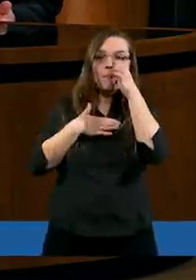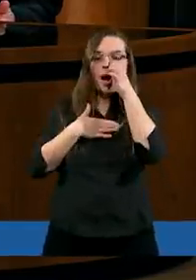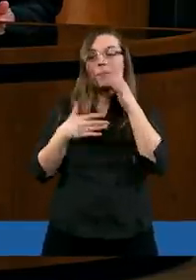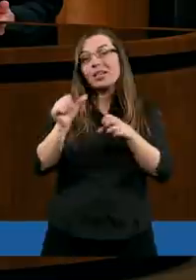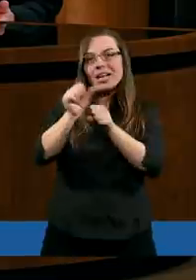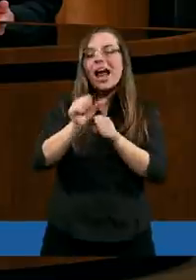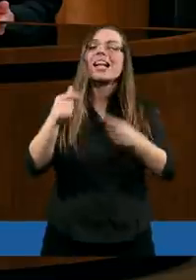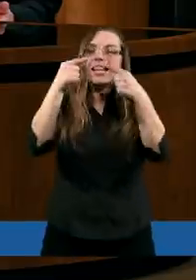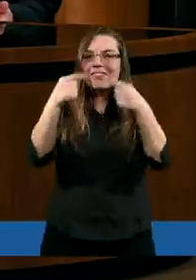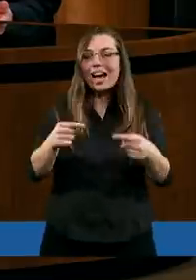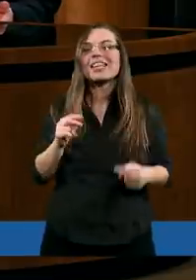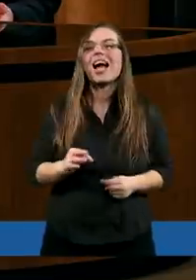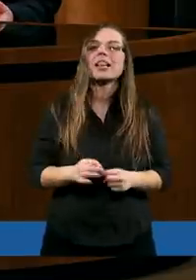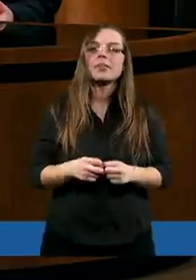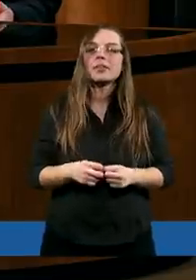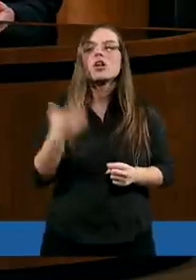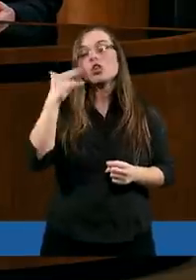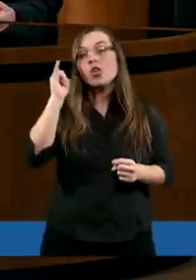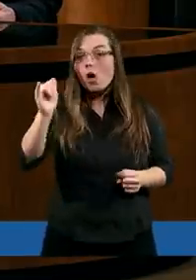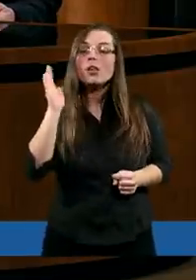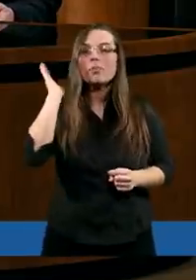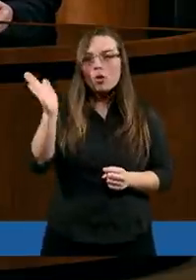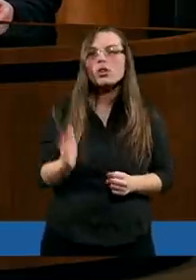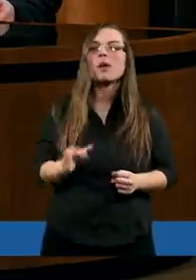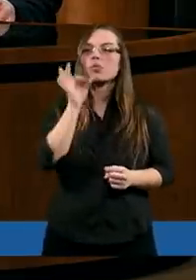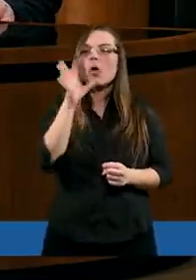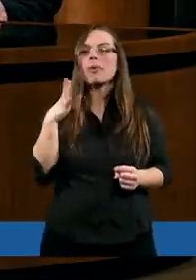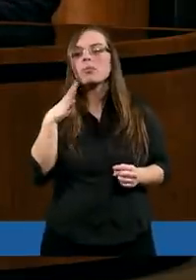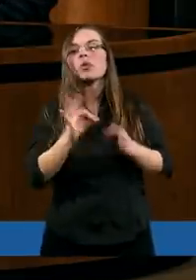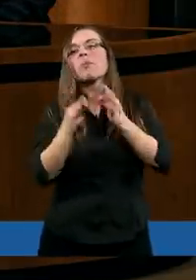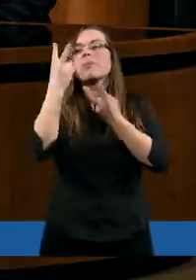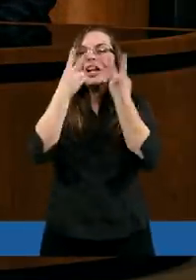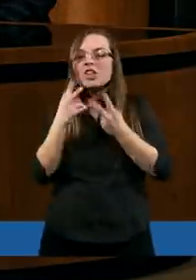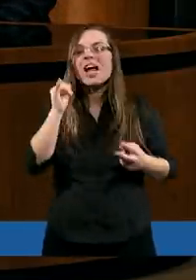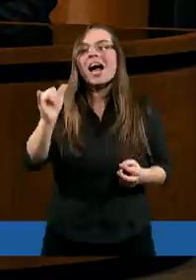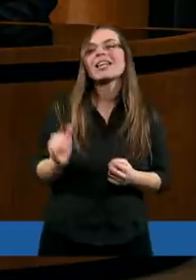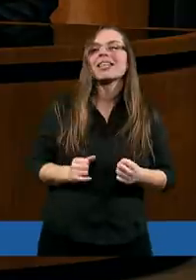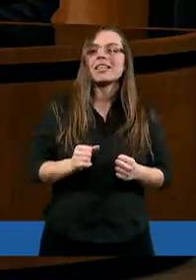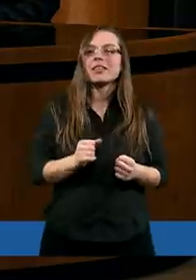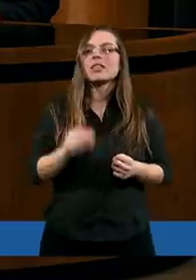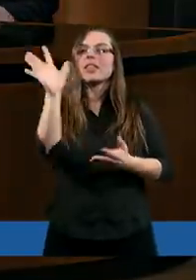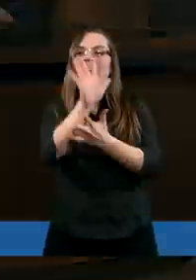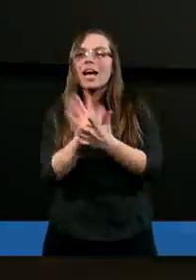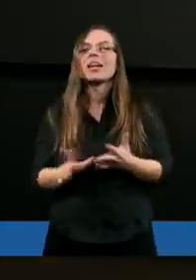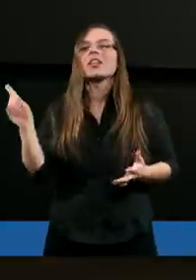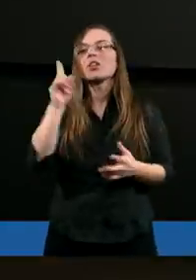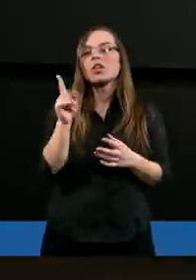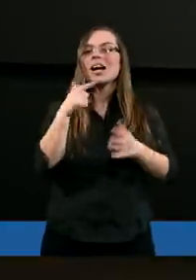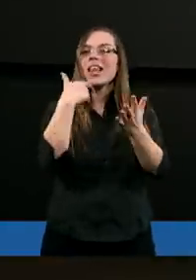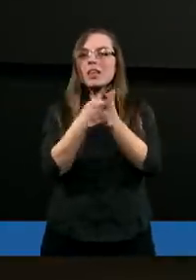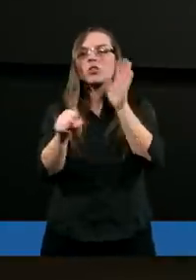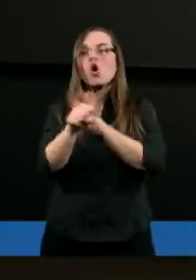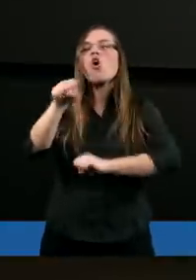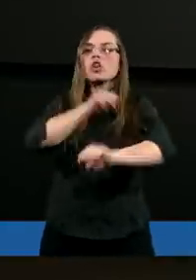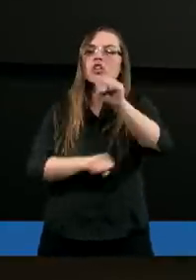11 werset. No i potem dobrze byłoby, żebyśmy przeczytali tekst z listu do